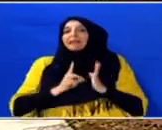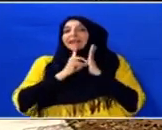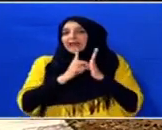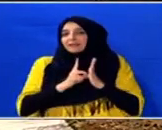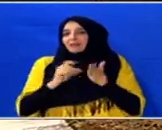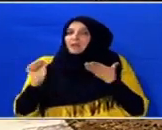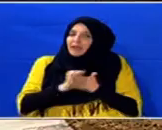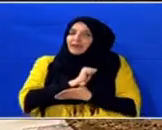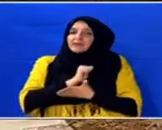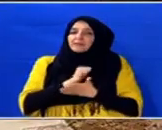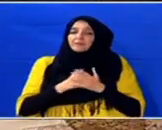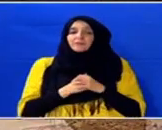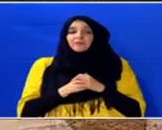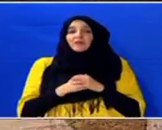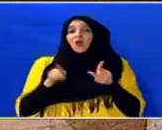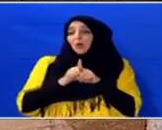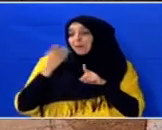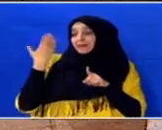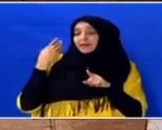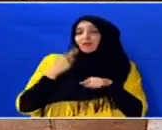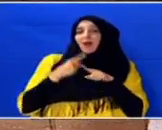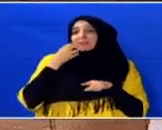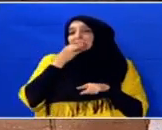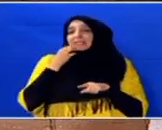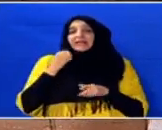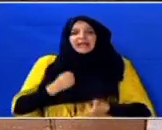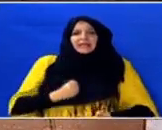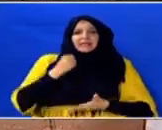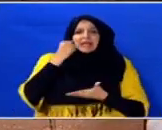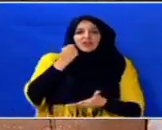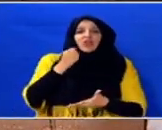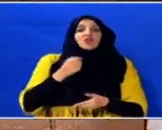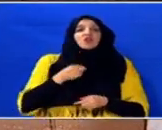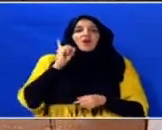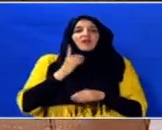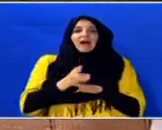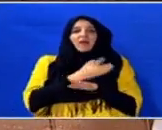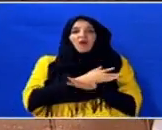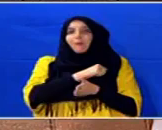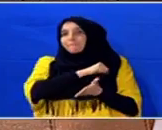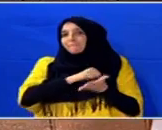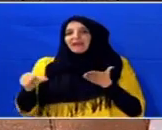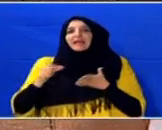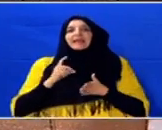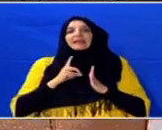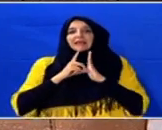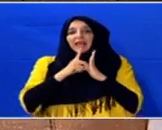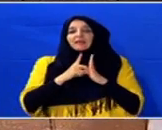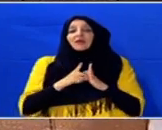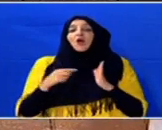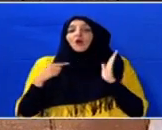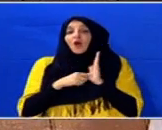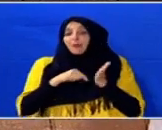شرحناها في لقائنا السابق، لا تركة إلا بعد سداد الديون، فالديون